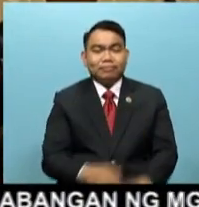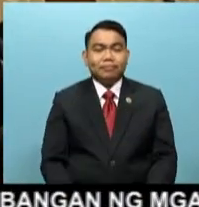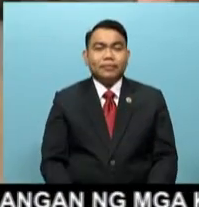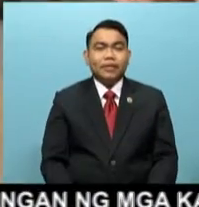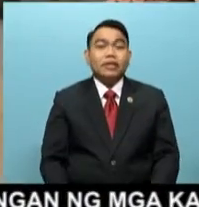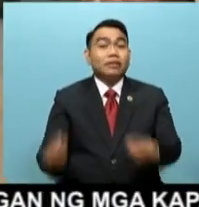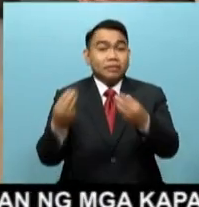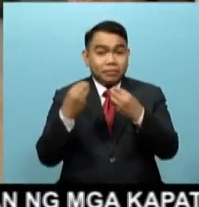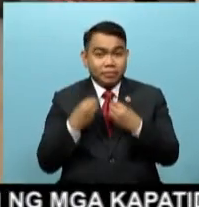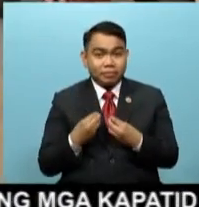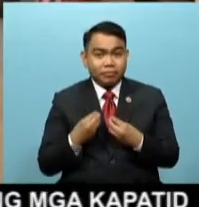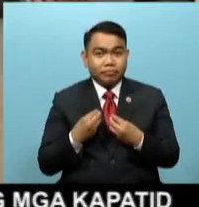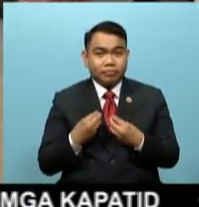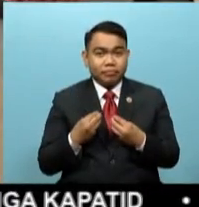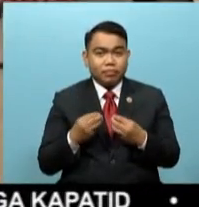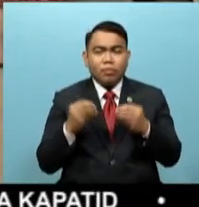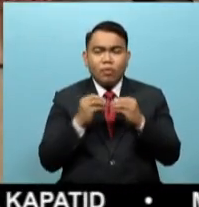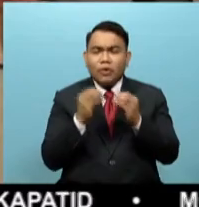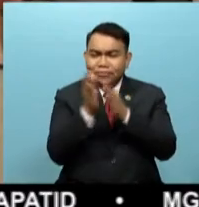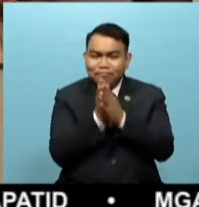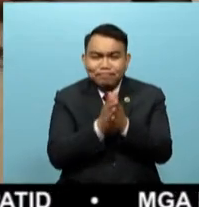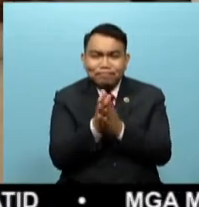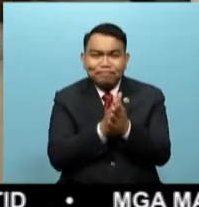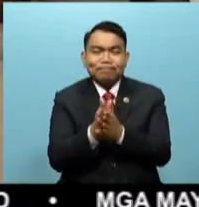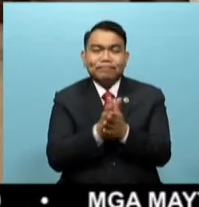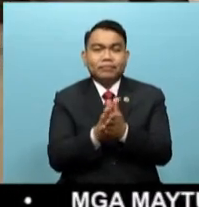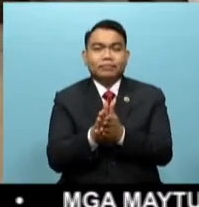ay kasiglahan at